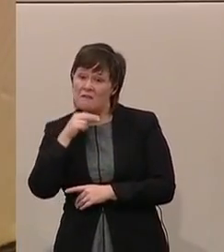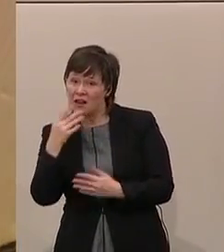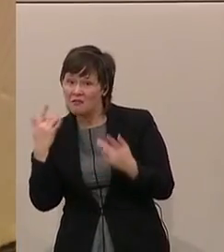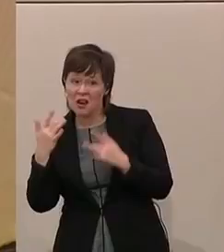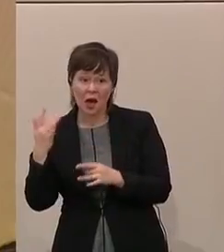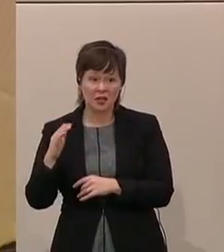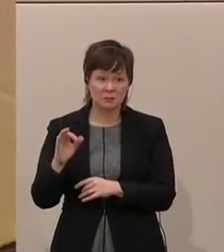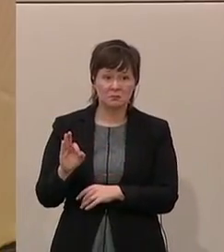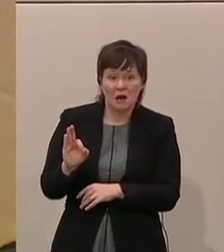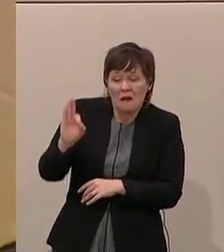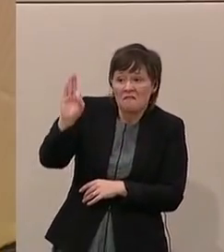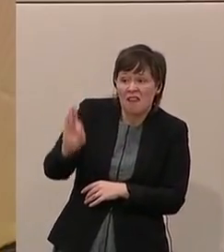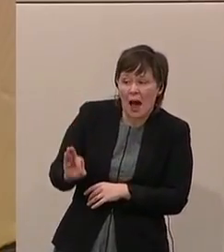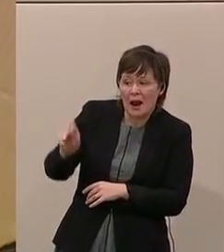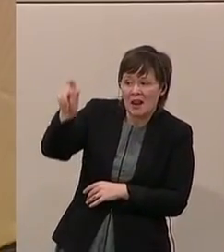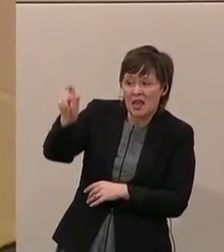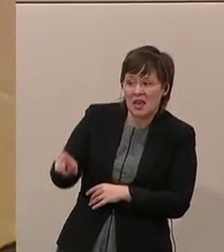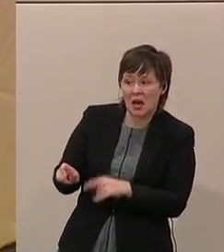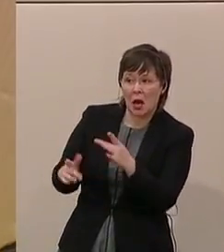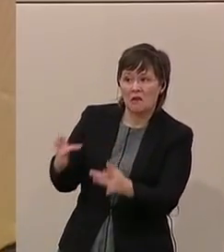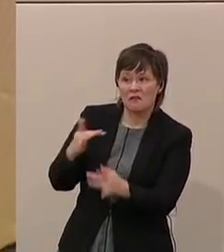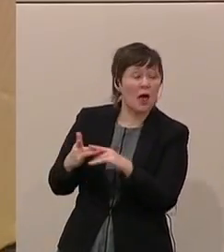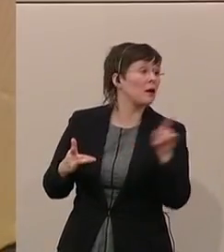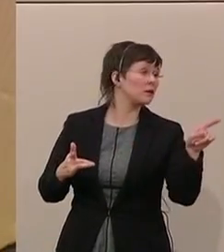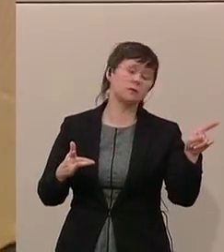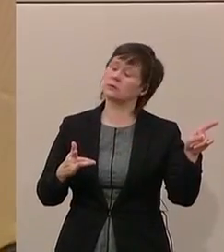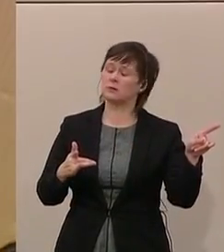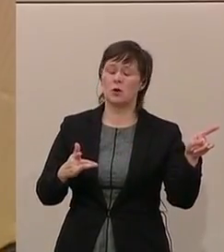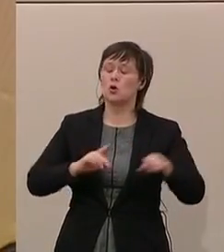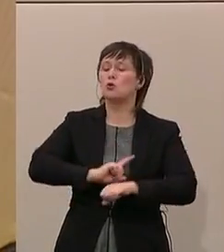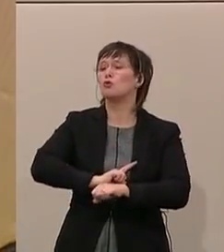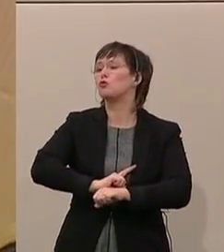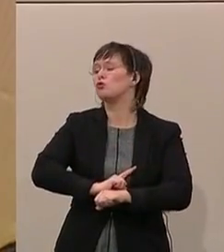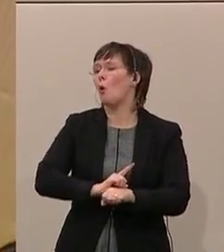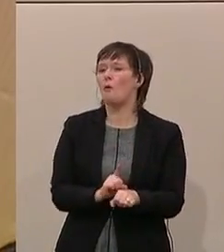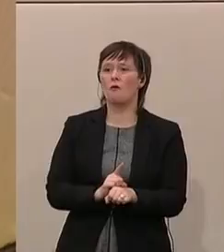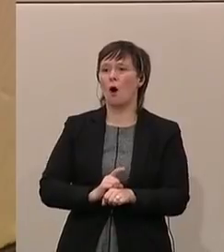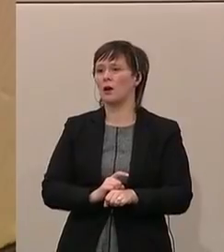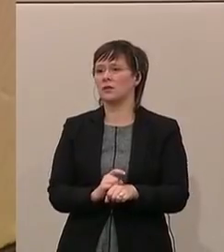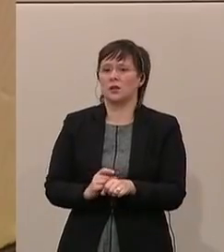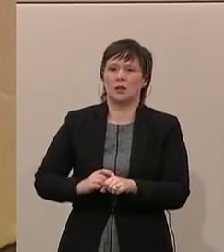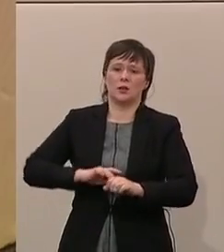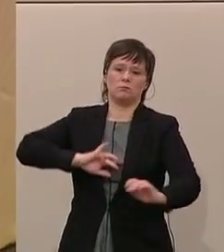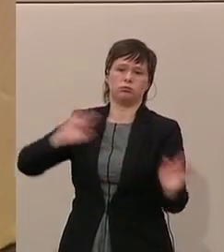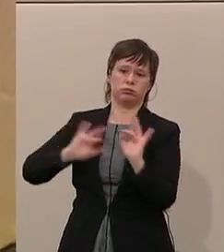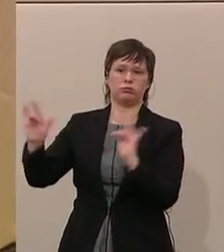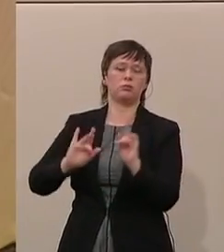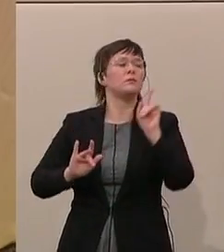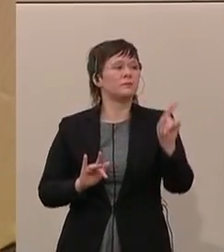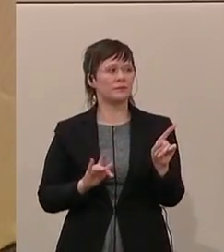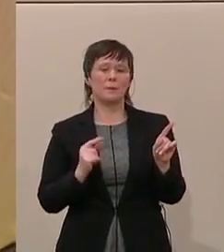irgendwo am Werk gewesen wäre, da wäre bei Ihnen Feuer am Dach. Ja? Das ist genau das zweite Maß, mit dem Sie messen, Herr